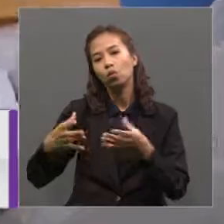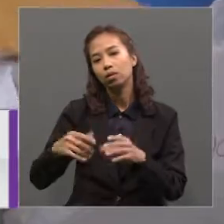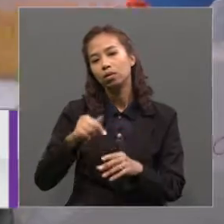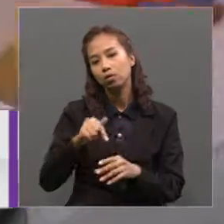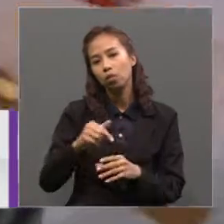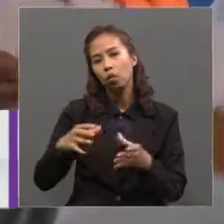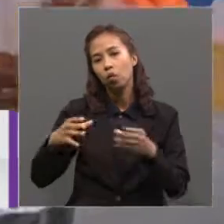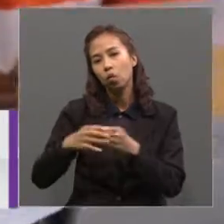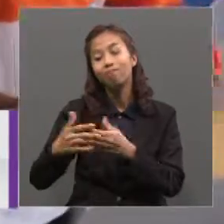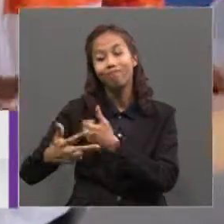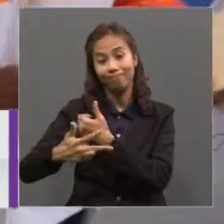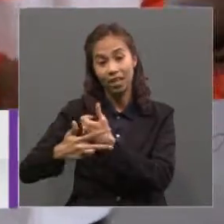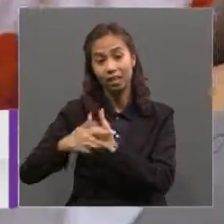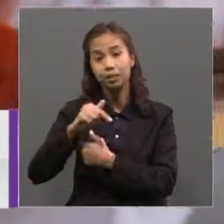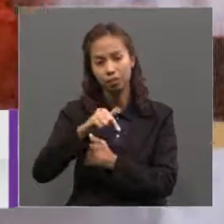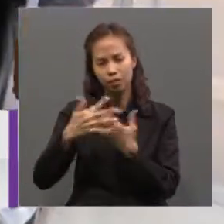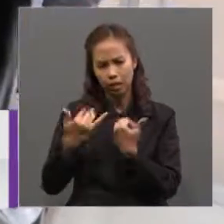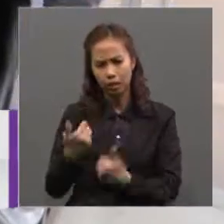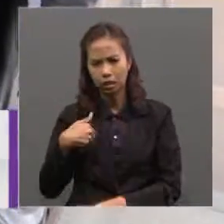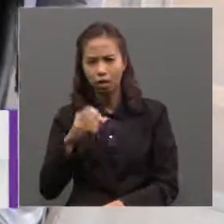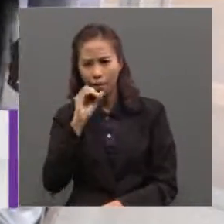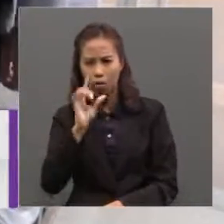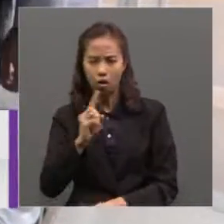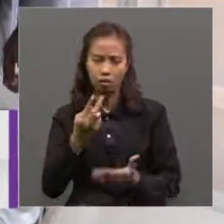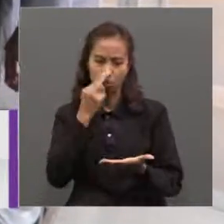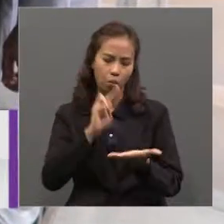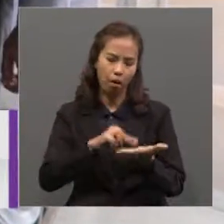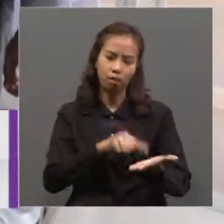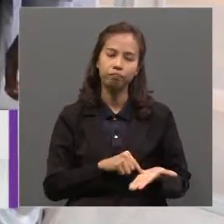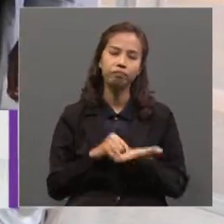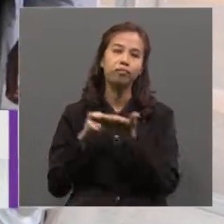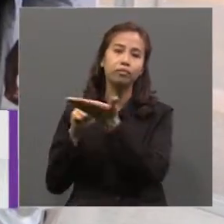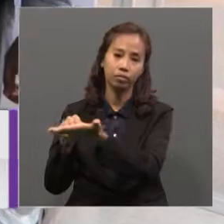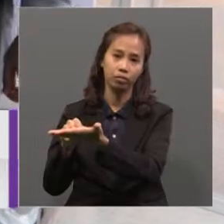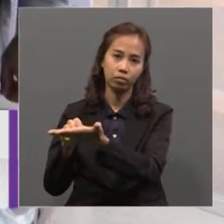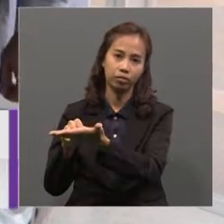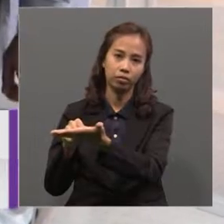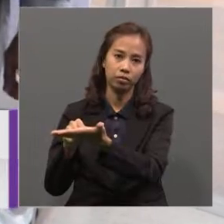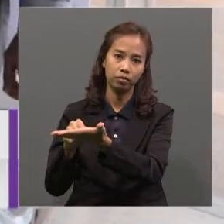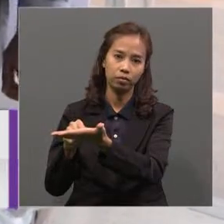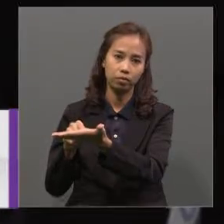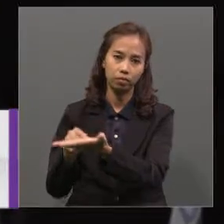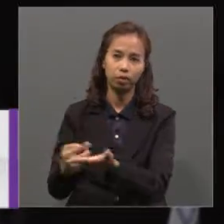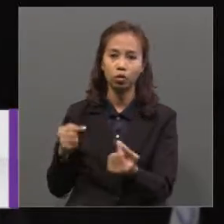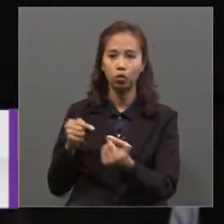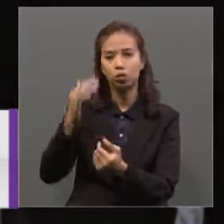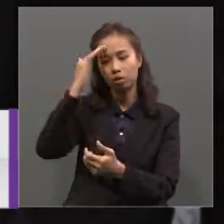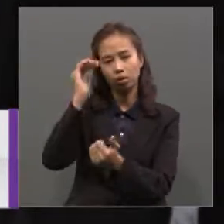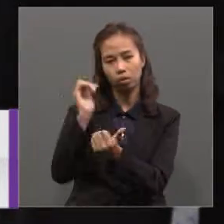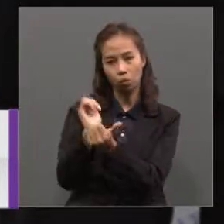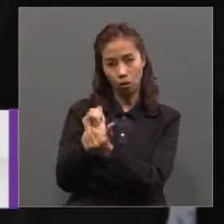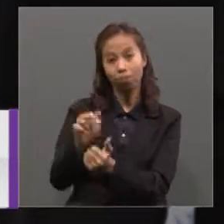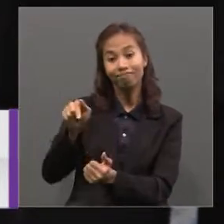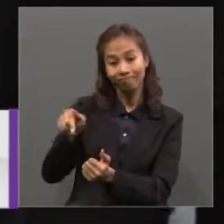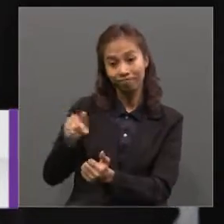2พรรคเสรีรวมไทยเข้ายื่นร้องเรื่องร้องเรียนกับนายธีรวุฒิสายสุดพนักงานสืบสวนและไต่สวน